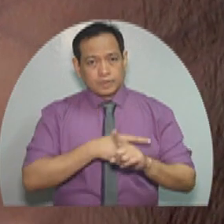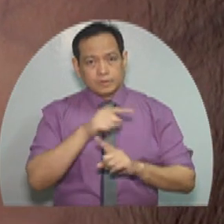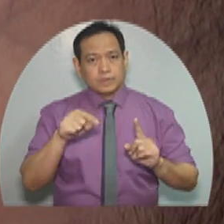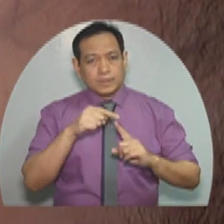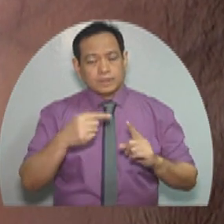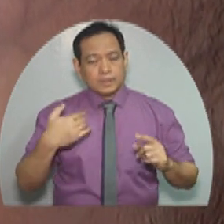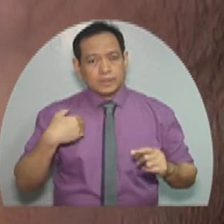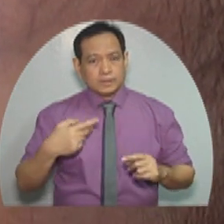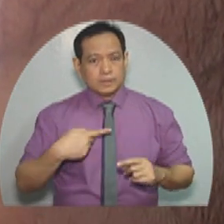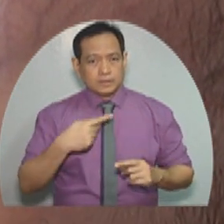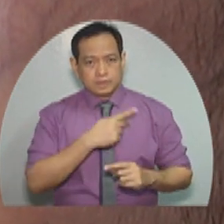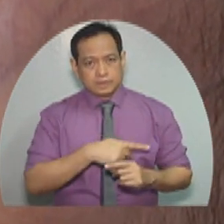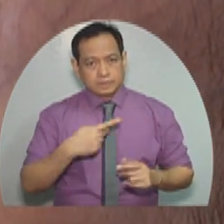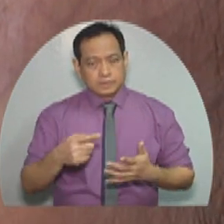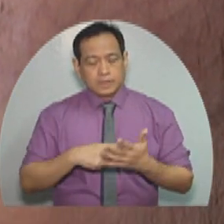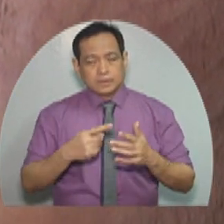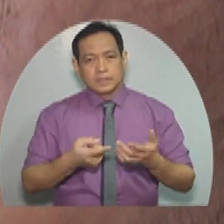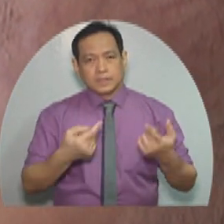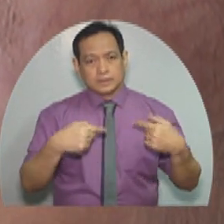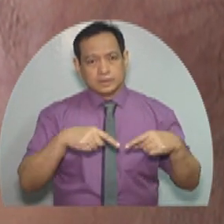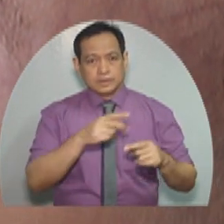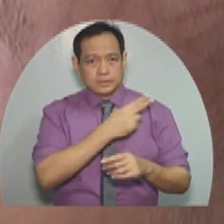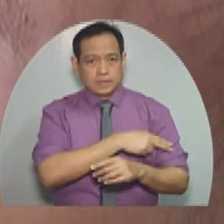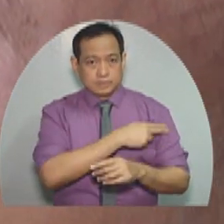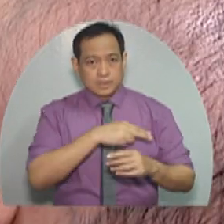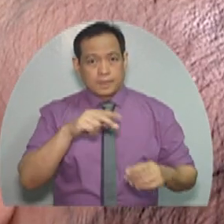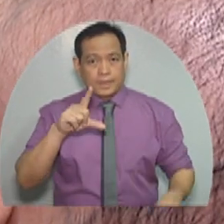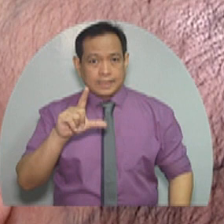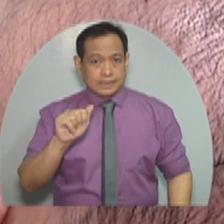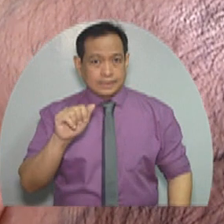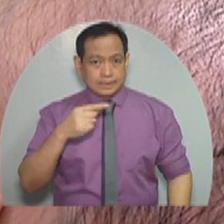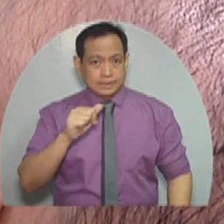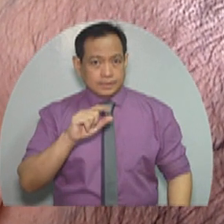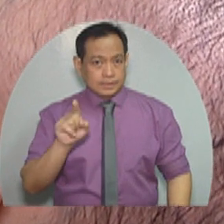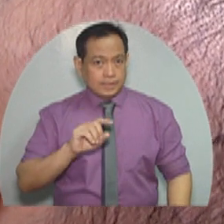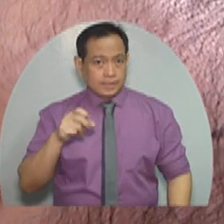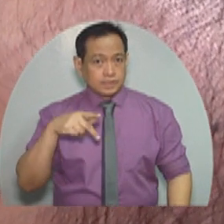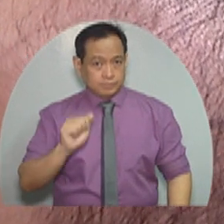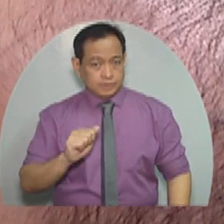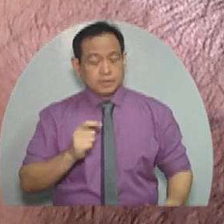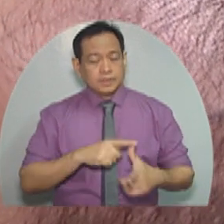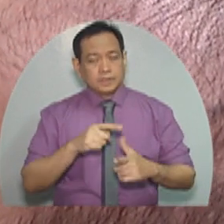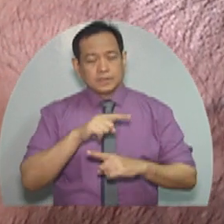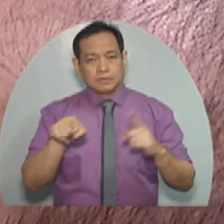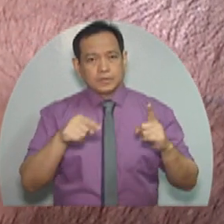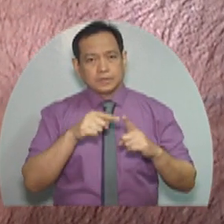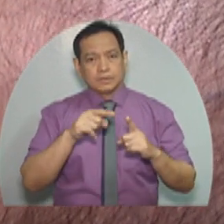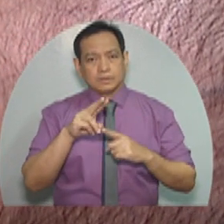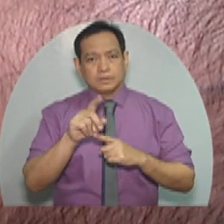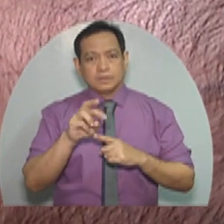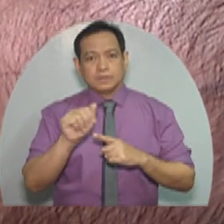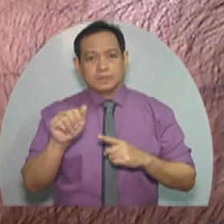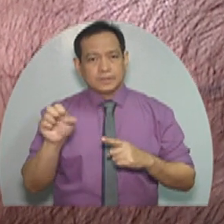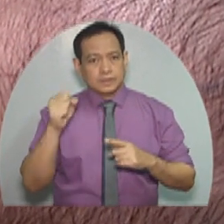tamaan siya ng pulmonya. Kaya na-hospital siya sa Legazpi. Nang siya ay ma-ultrasound sa kanyang ulo,